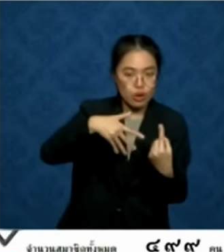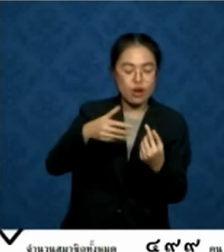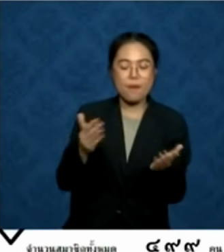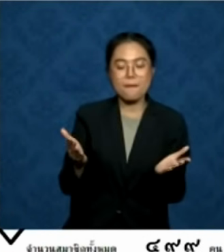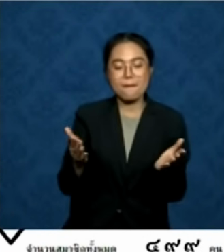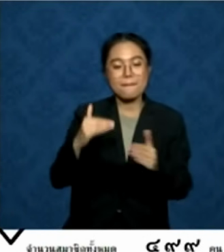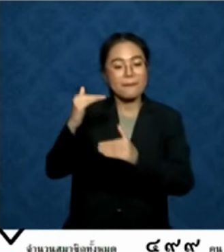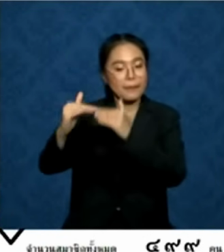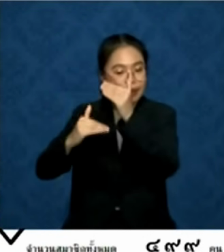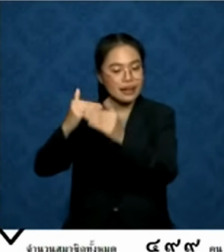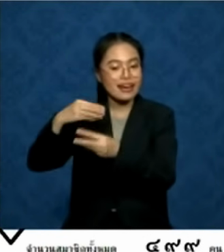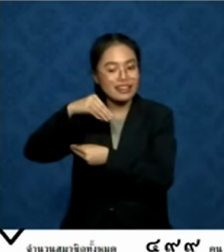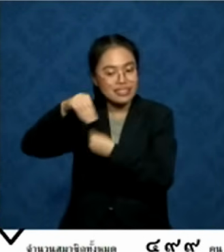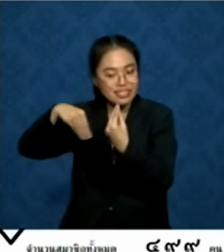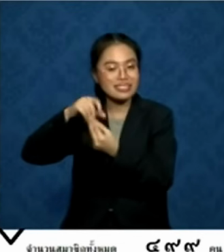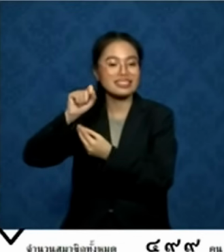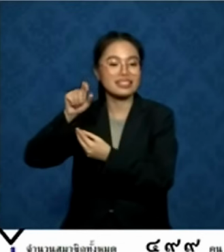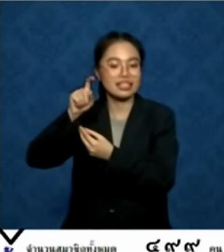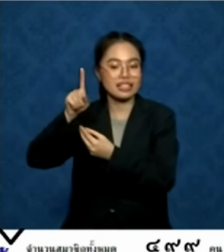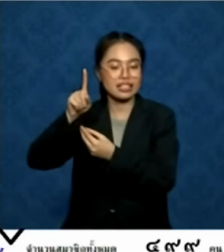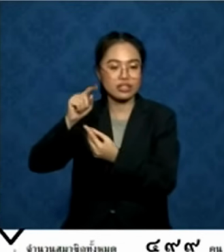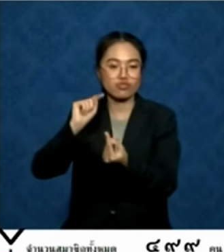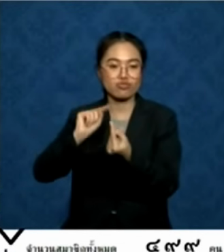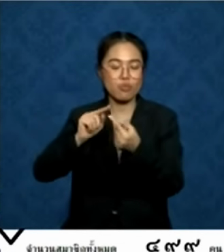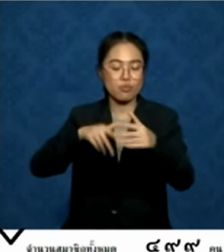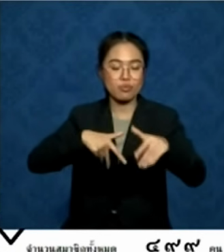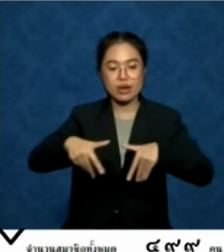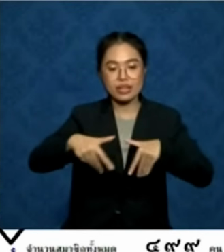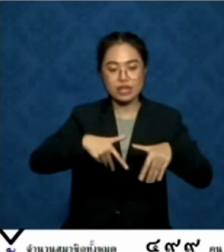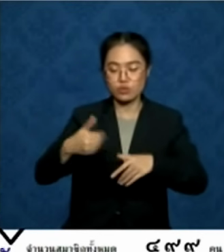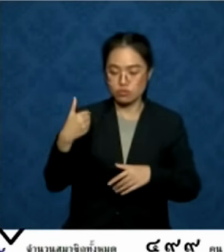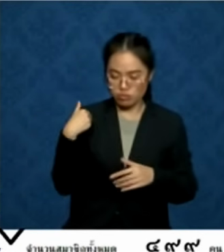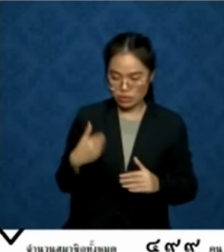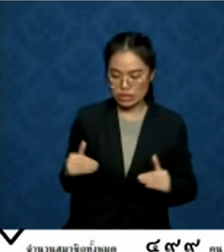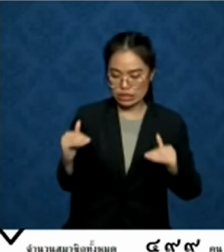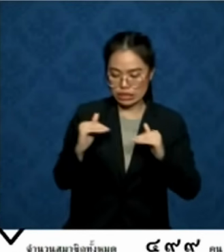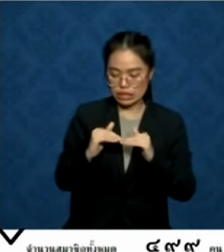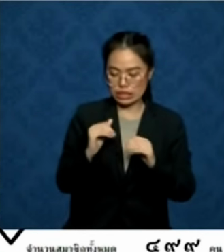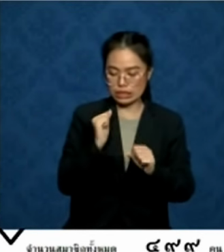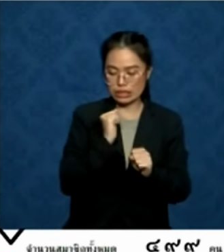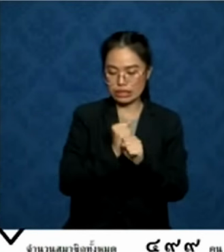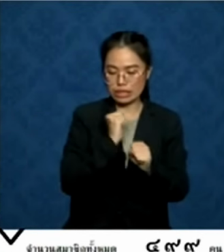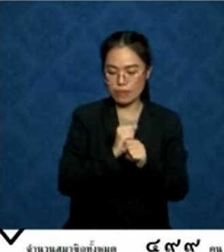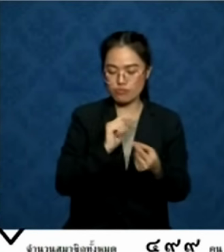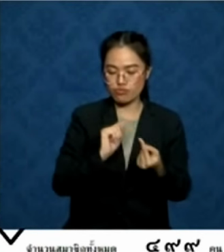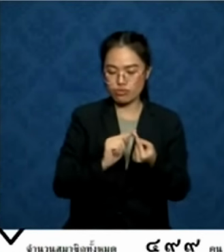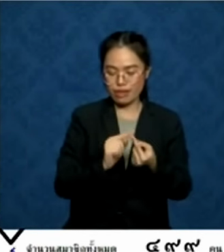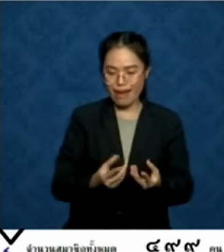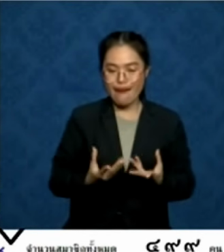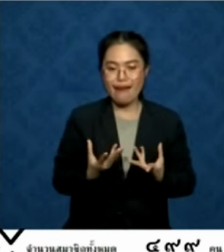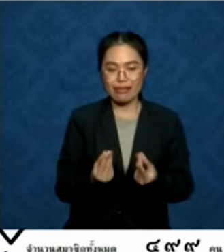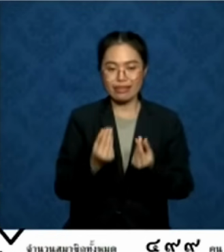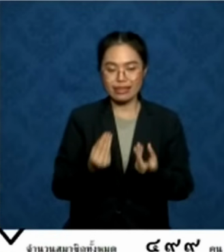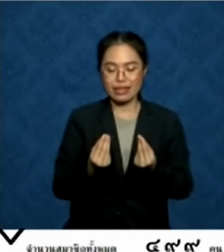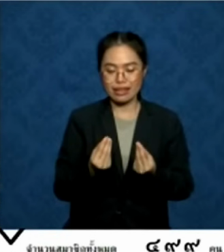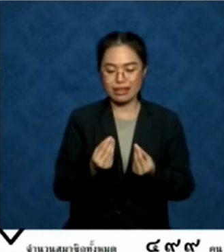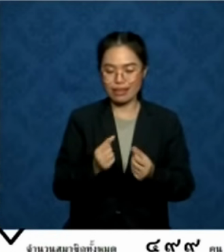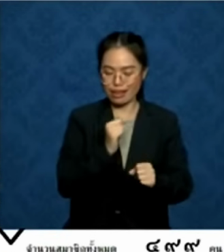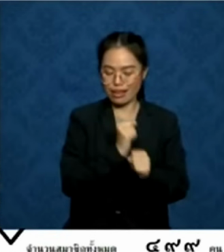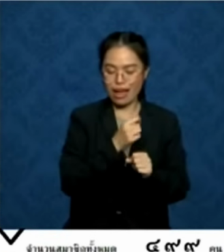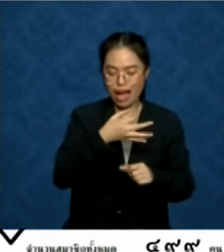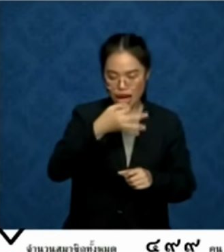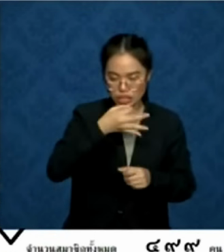ากฐานเร่งดำเนินการให้ประชาชนมีสิทธิ์ในที่ดินทำกินพัฒนาระบบสาธ